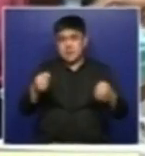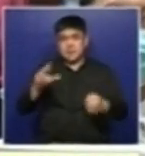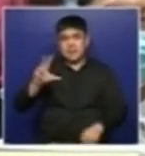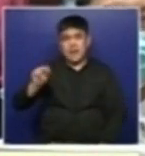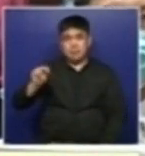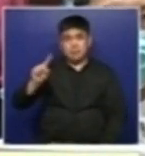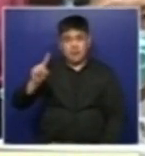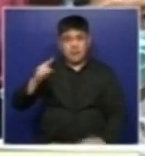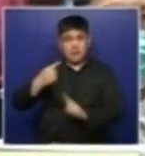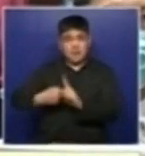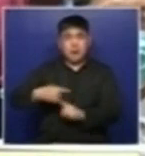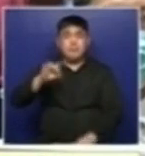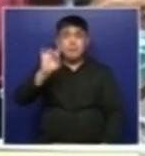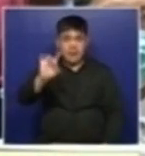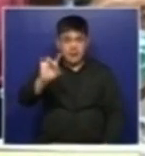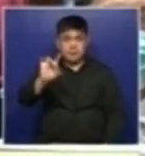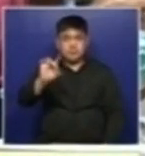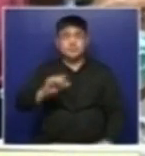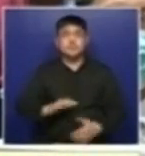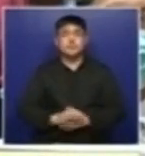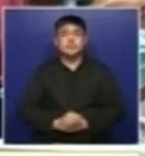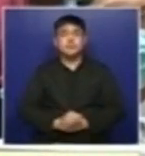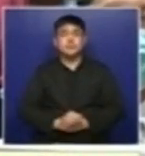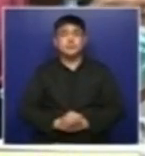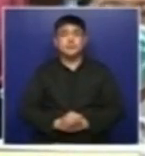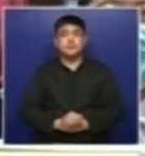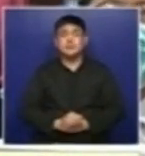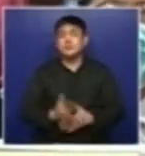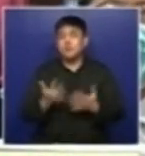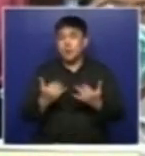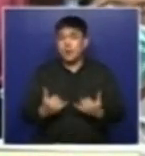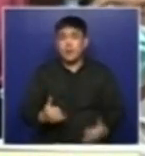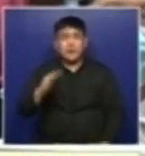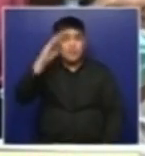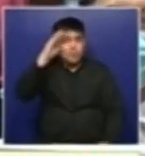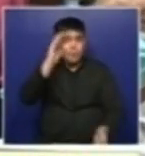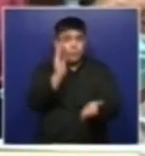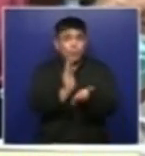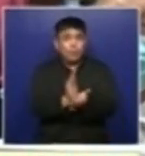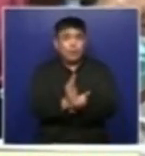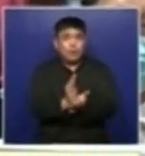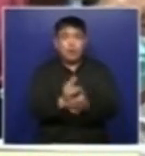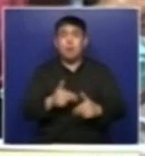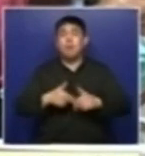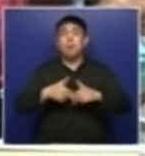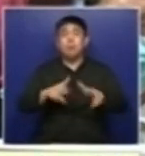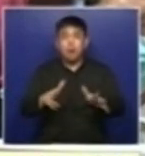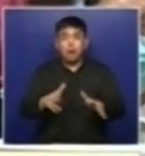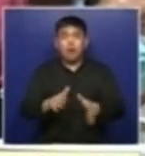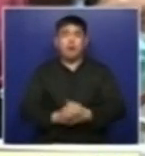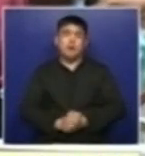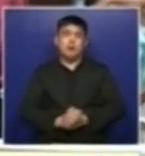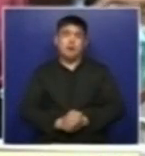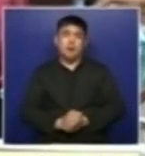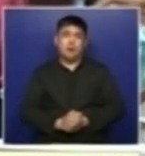มท่านประธานครับแล้วทางตำรวจเนี่ยปล่อยปละละเลยครับ